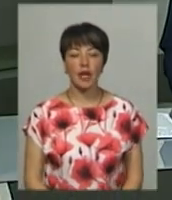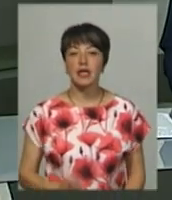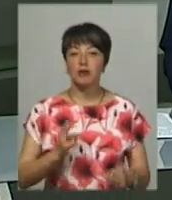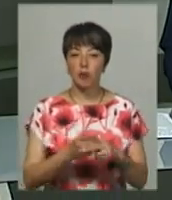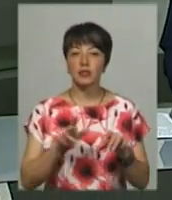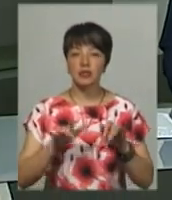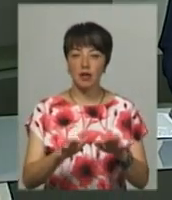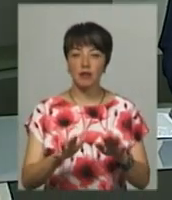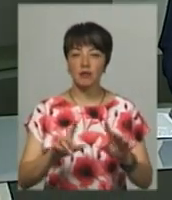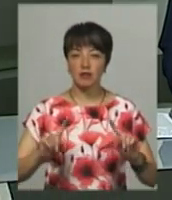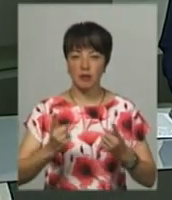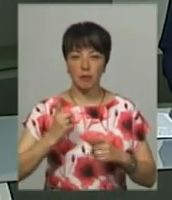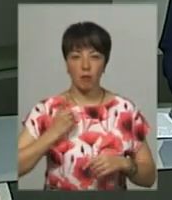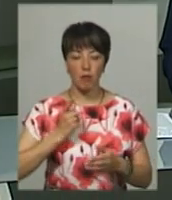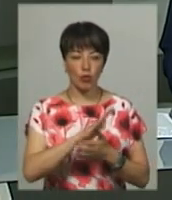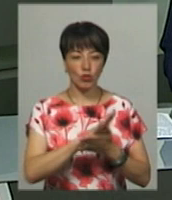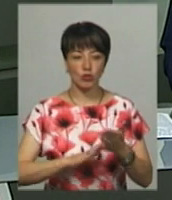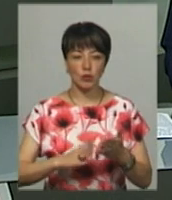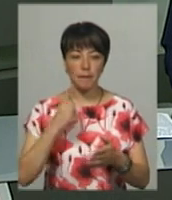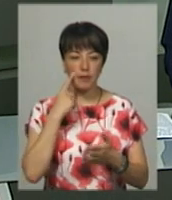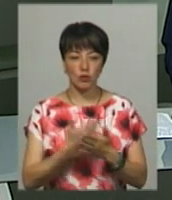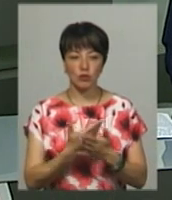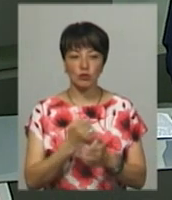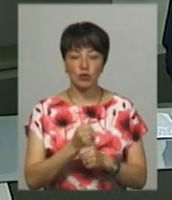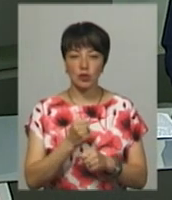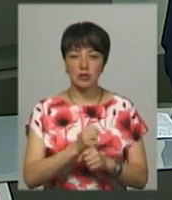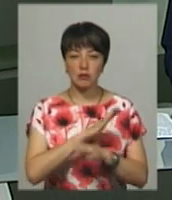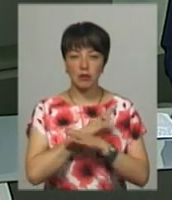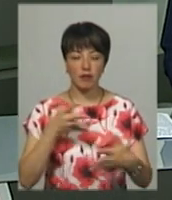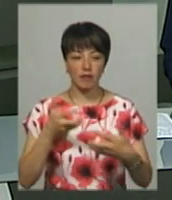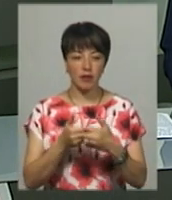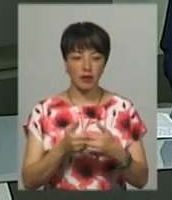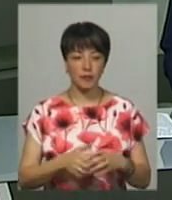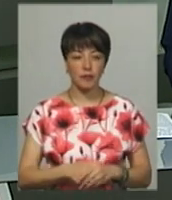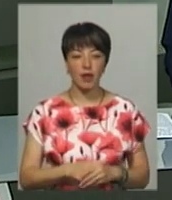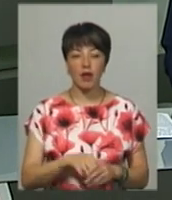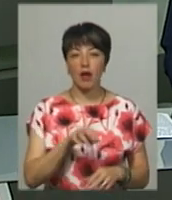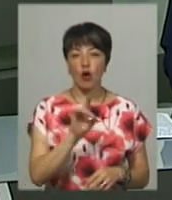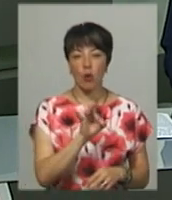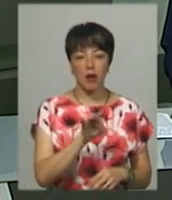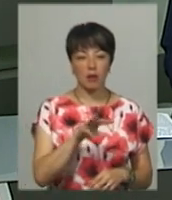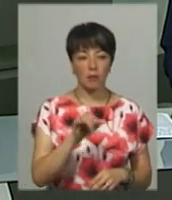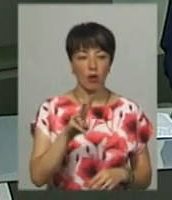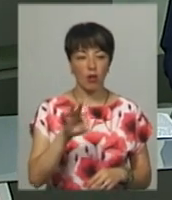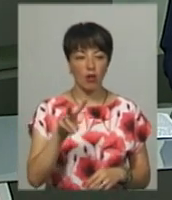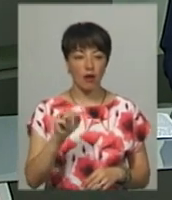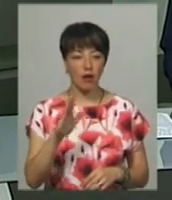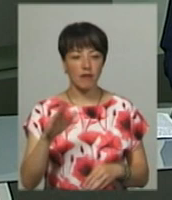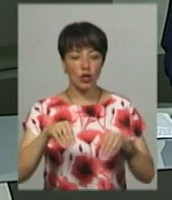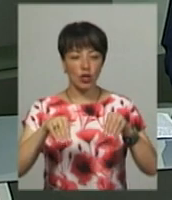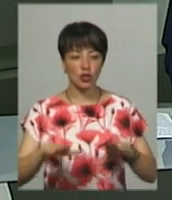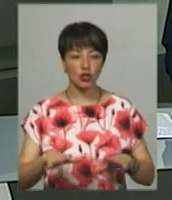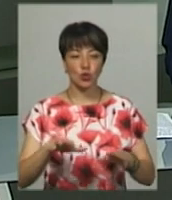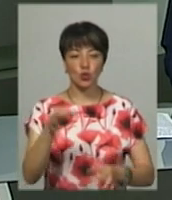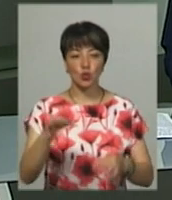Запобіжний захід у вигляді тримання під вартою продовжили підозрюваному у скоєнні смертельної ДТП Роману Миколаєву. Таке рішення ухвалив сьогодні суддя